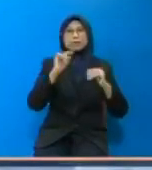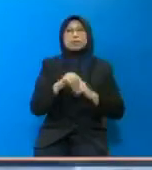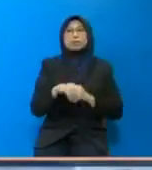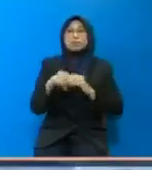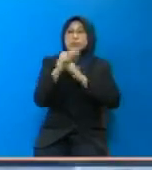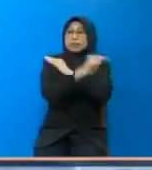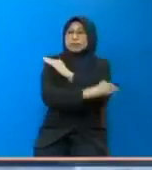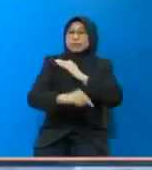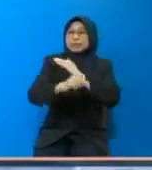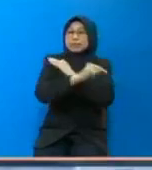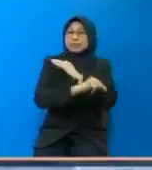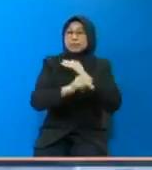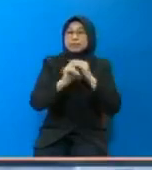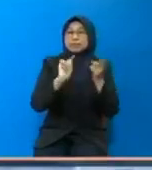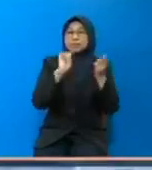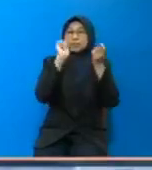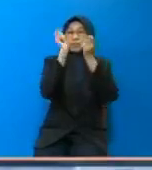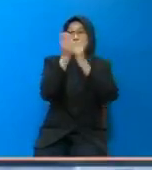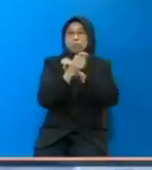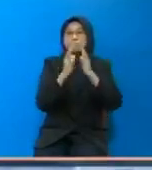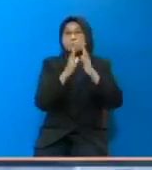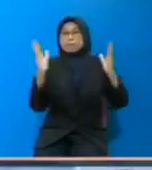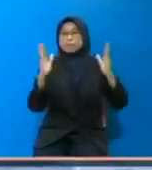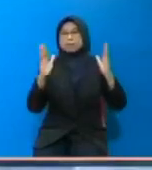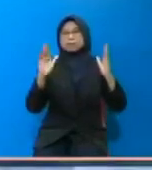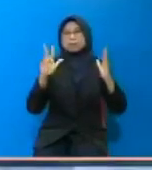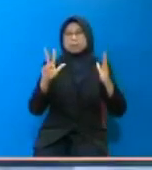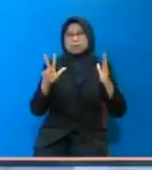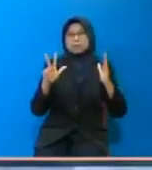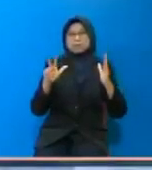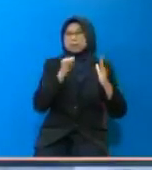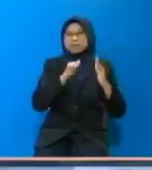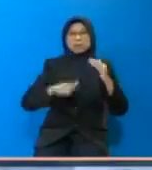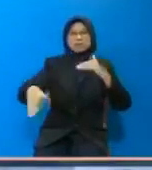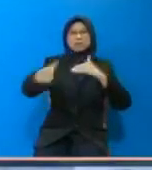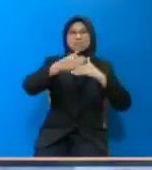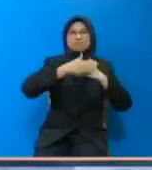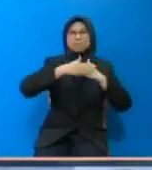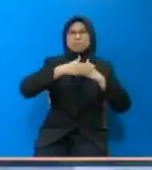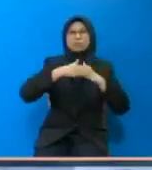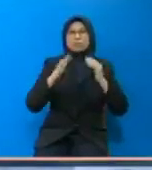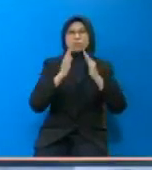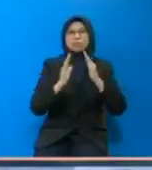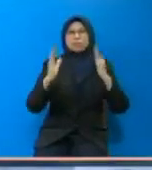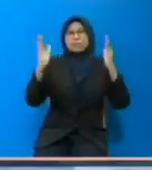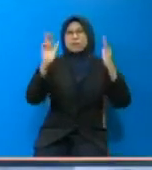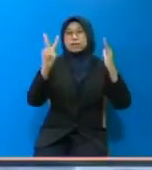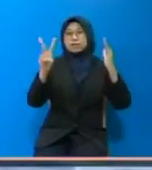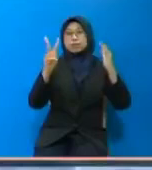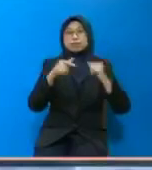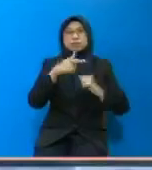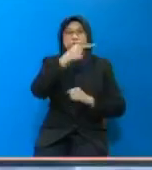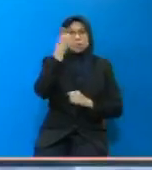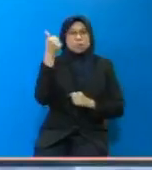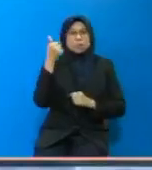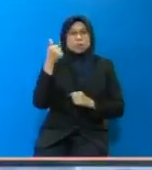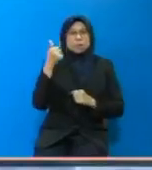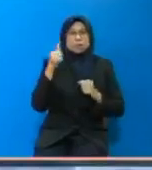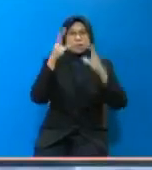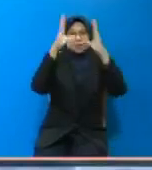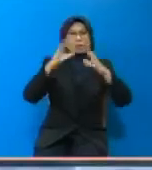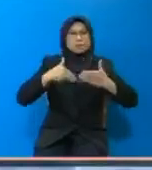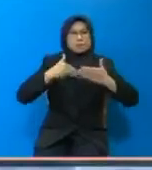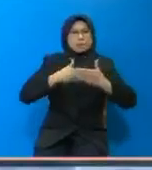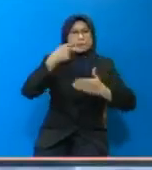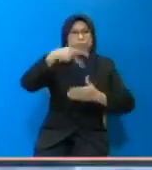yang beralih ke fasa ketiga, tidak akan berpatah balik ke fasa kedua. Inilah kerana pendekatan